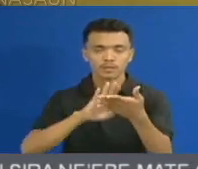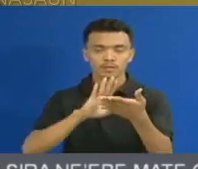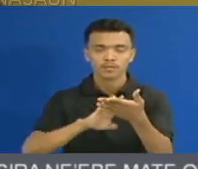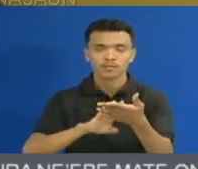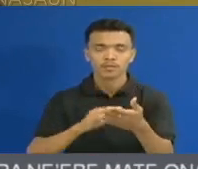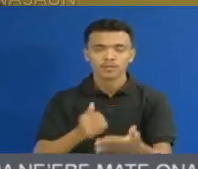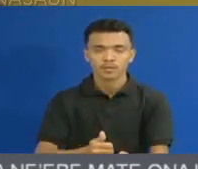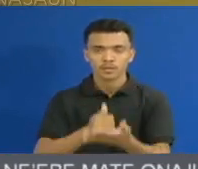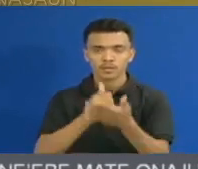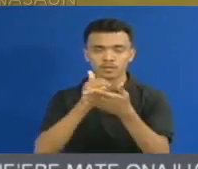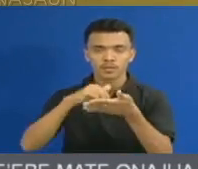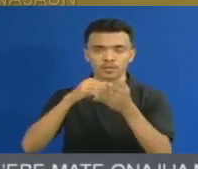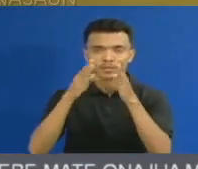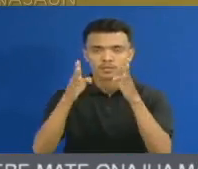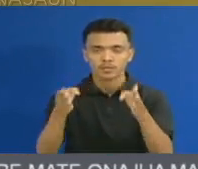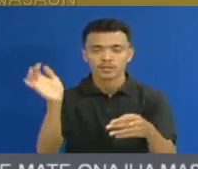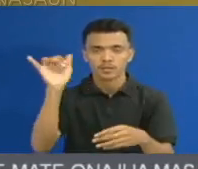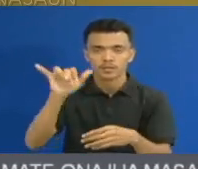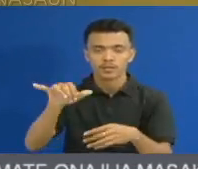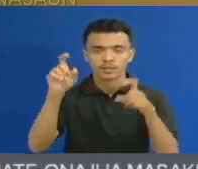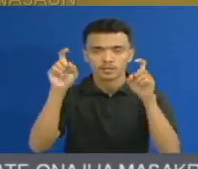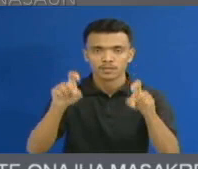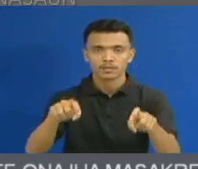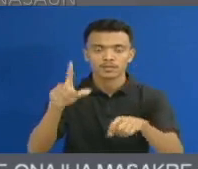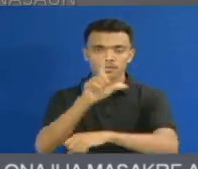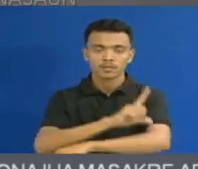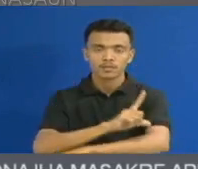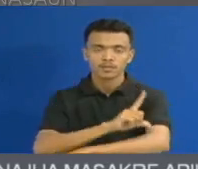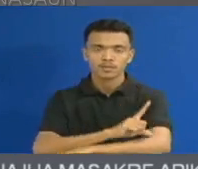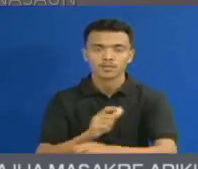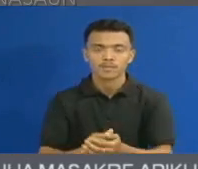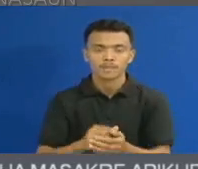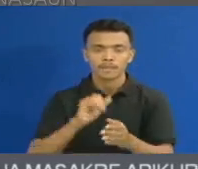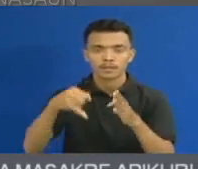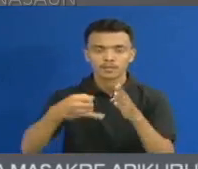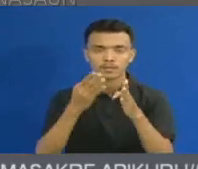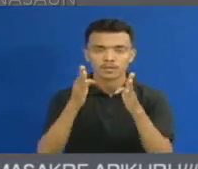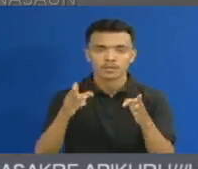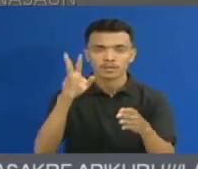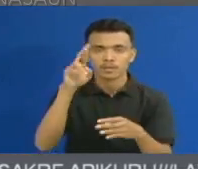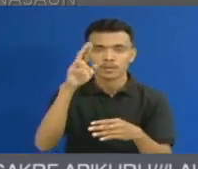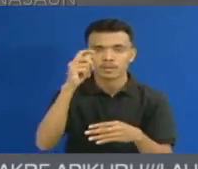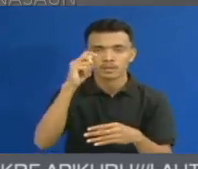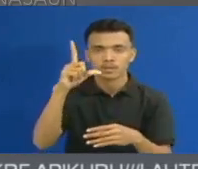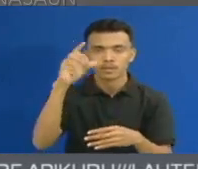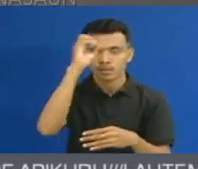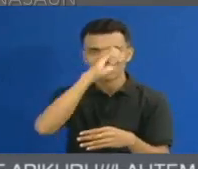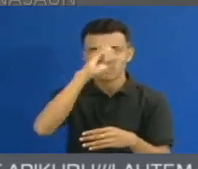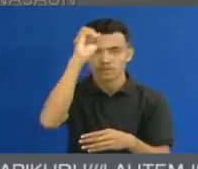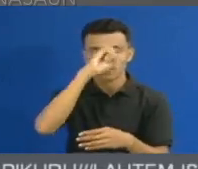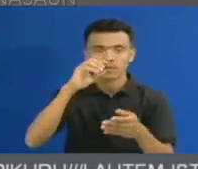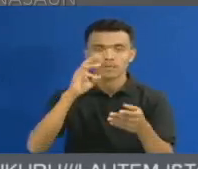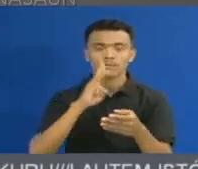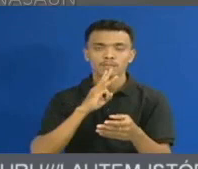para tu bel fasite labar sira ne ni sira lo. Jornalista RTTL observa,